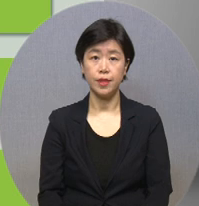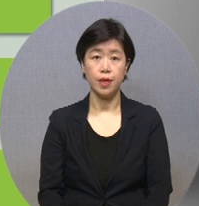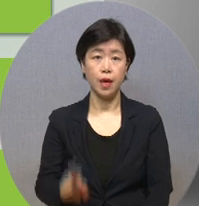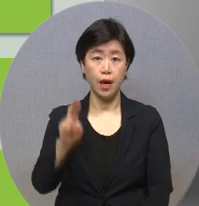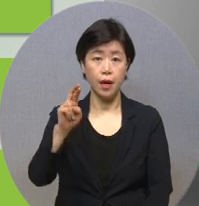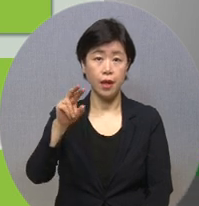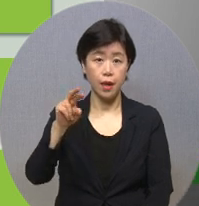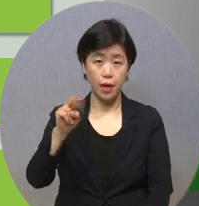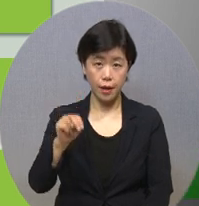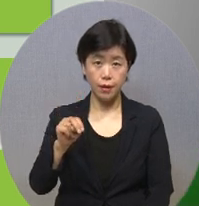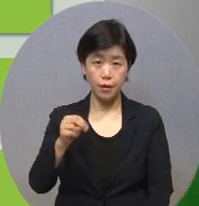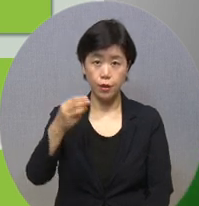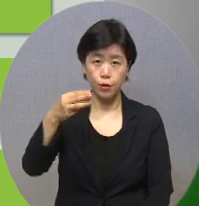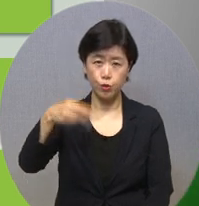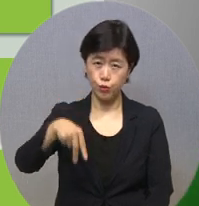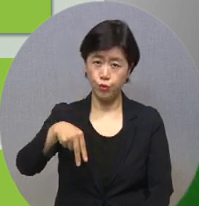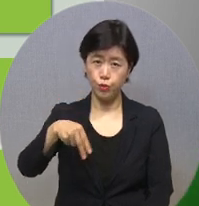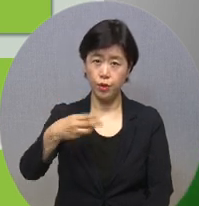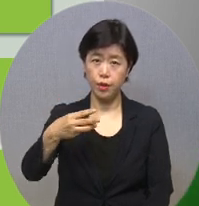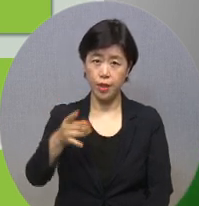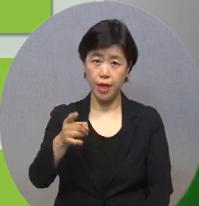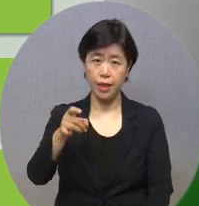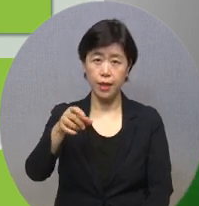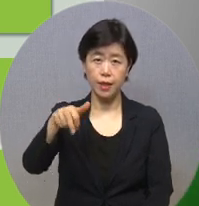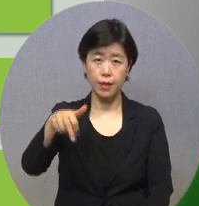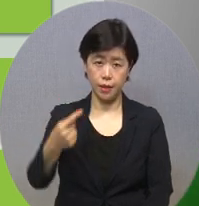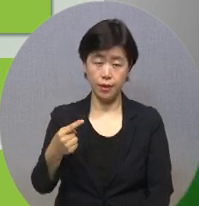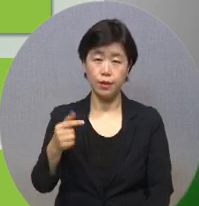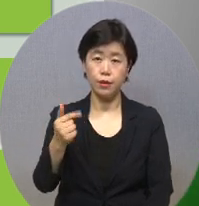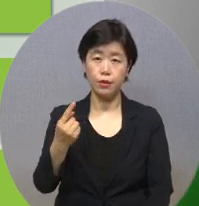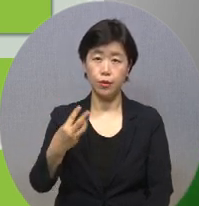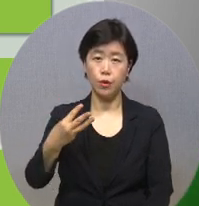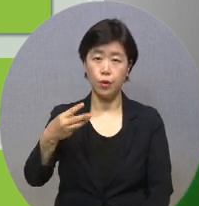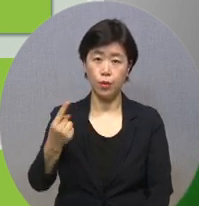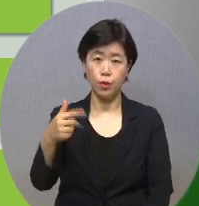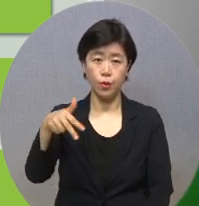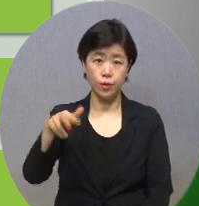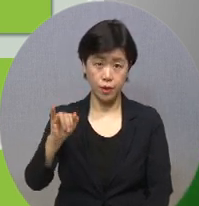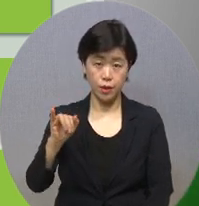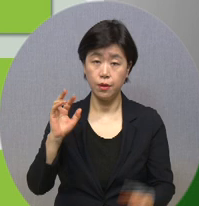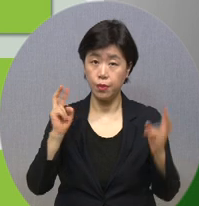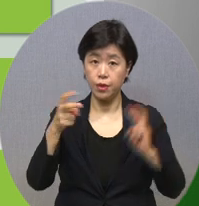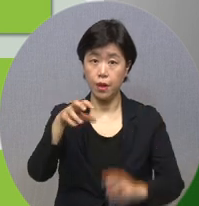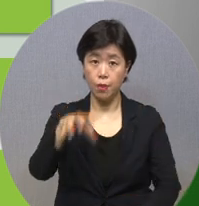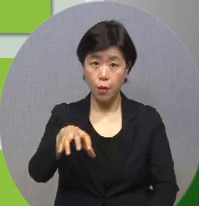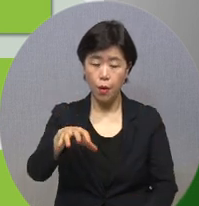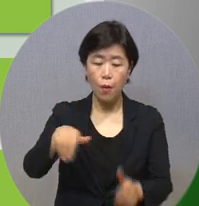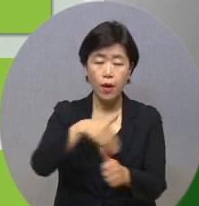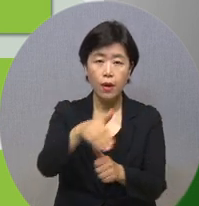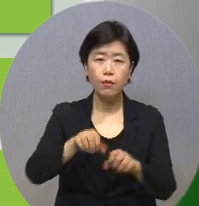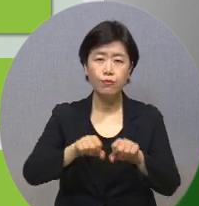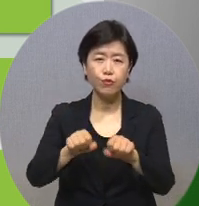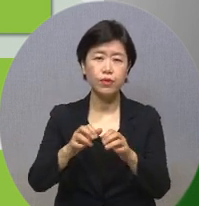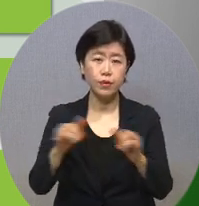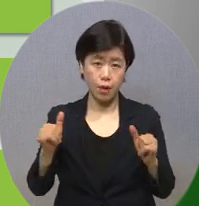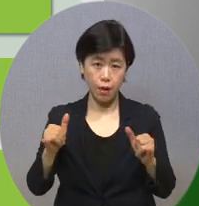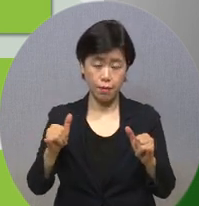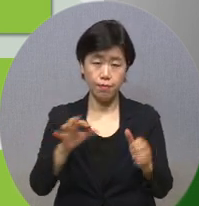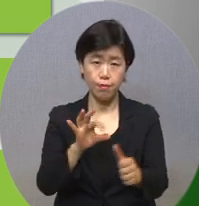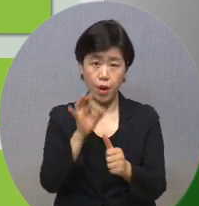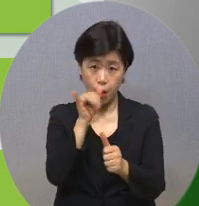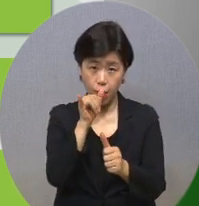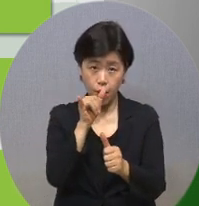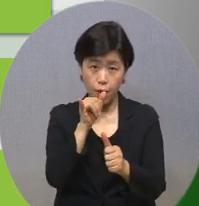주식회사 R&Q 테크놀로지에서 환경미화원을 모집합니다. 접수 마감일은 6월 30일까지며 근무지는